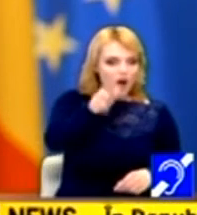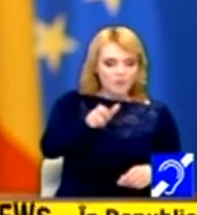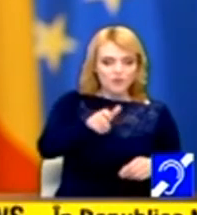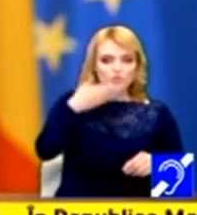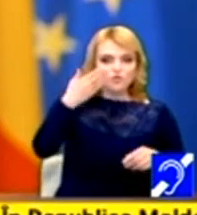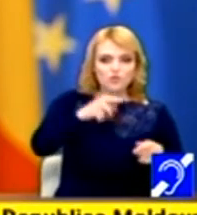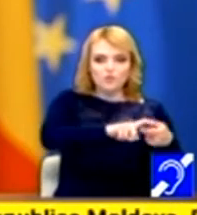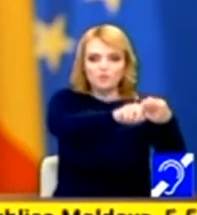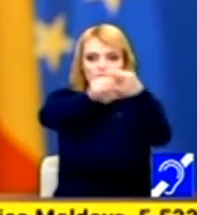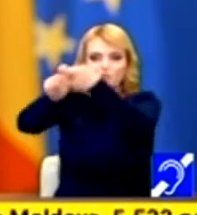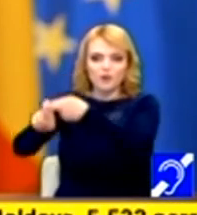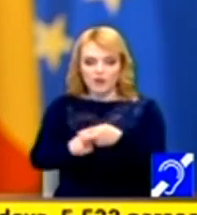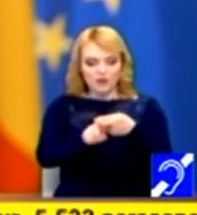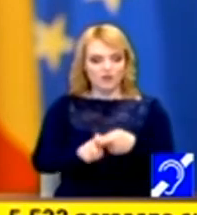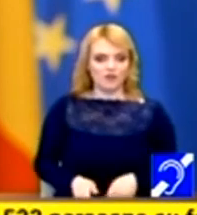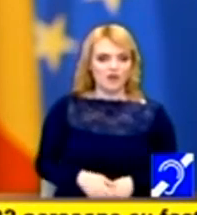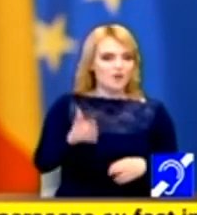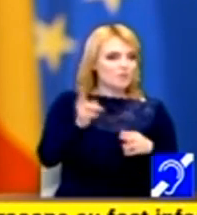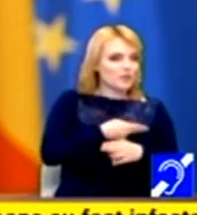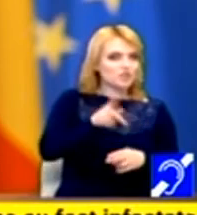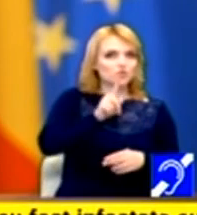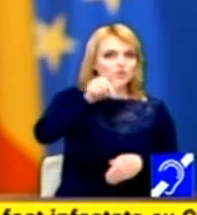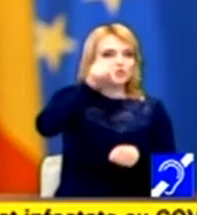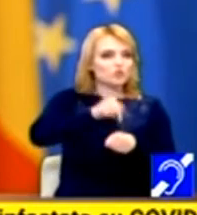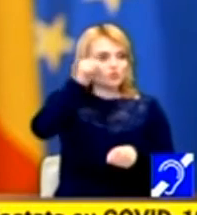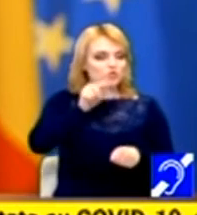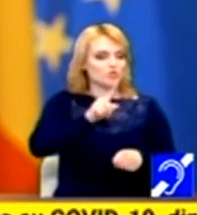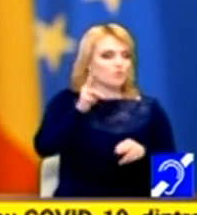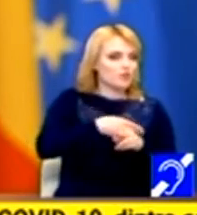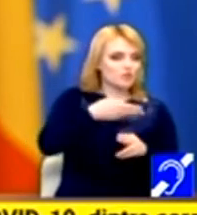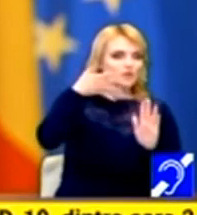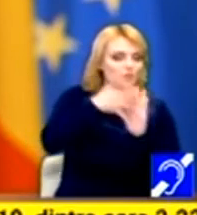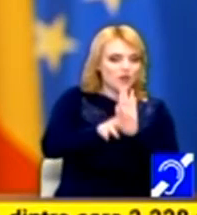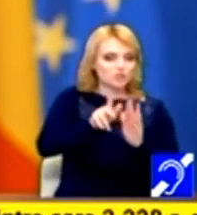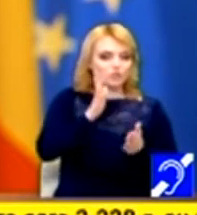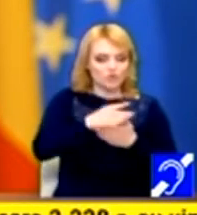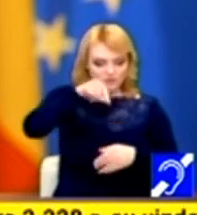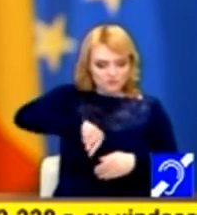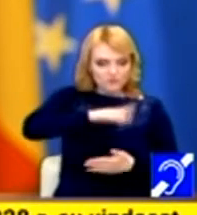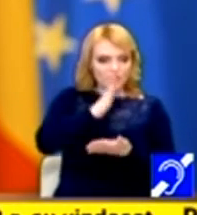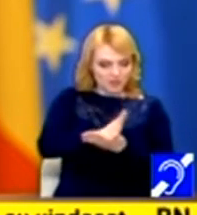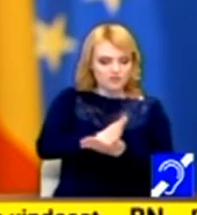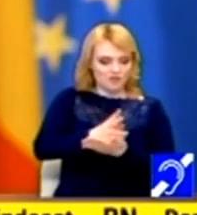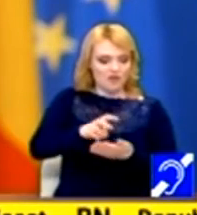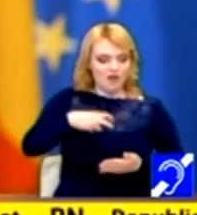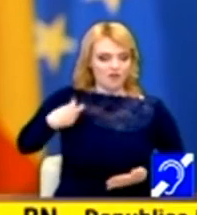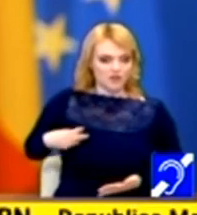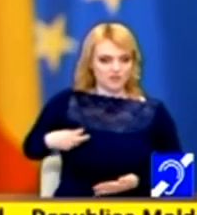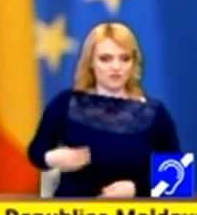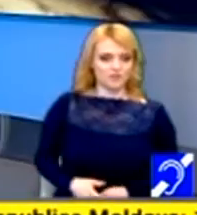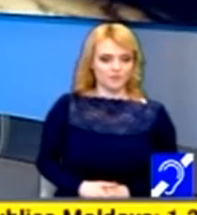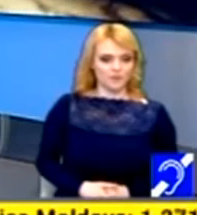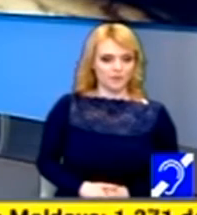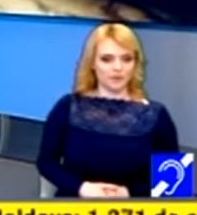ceilalți fără să dezvolte simptome și fără să fie conștienți de riscul pe care îl reprezintă pentru semenii lor.